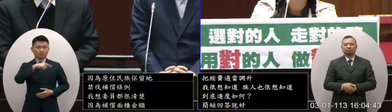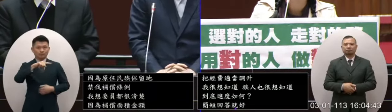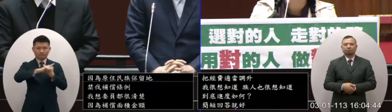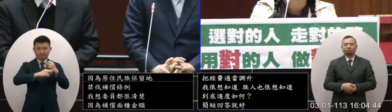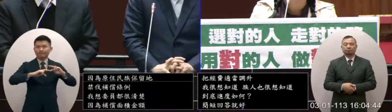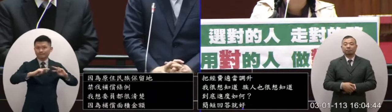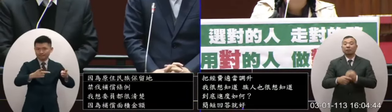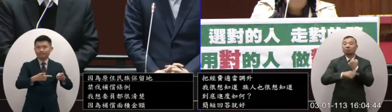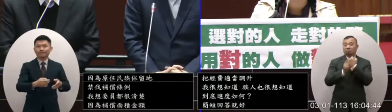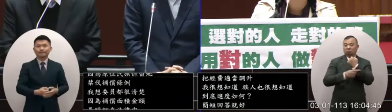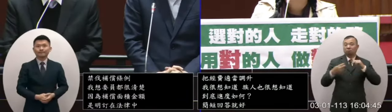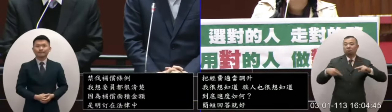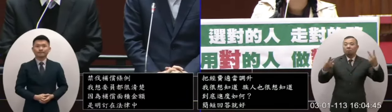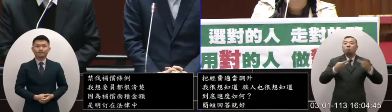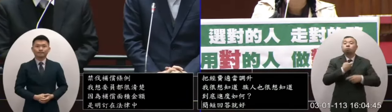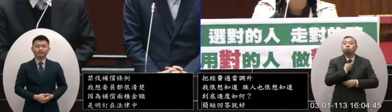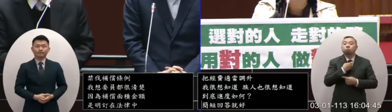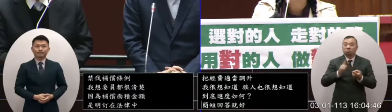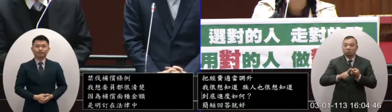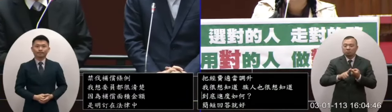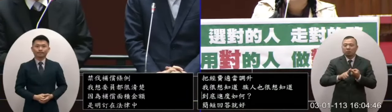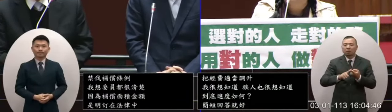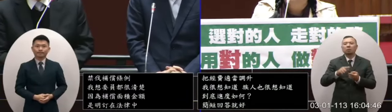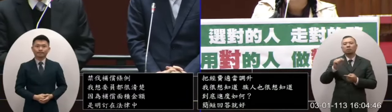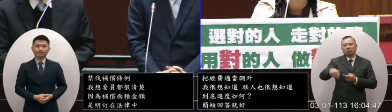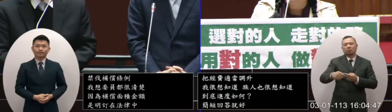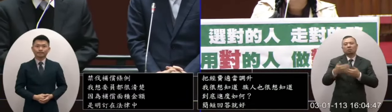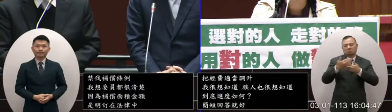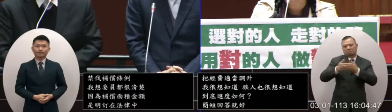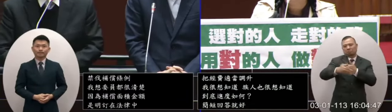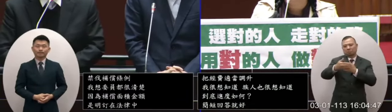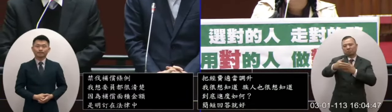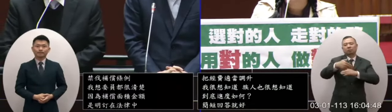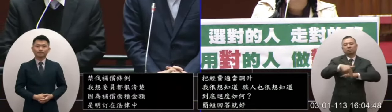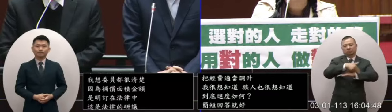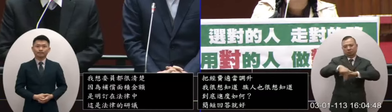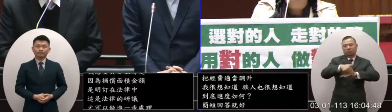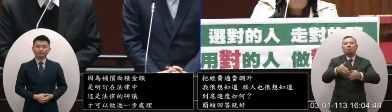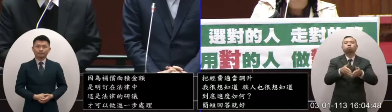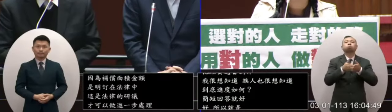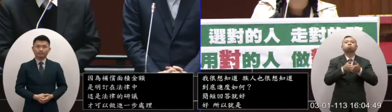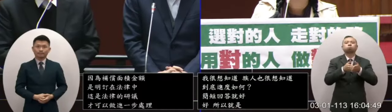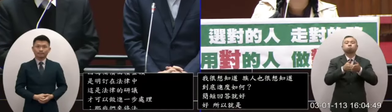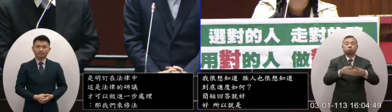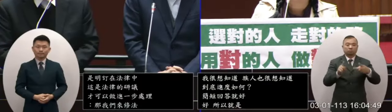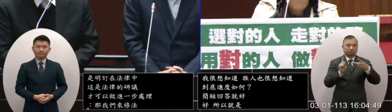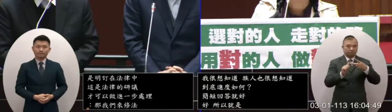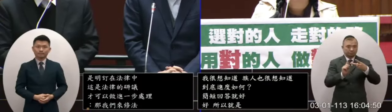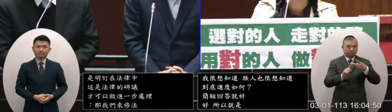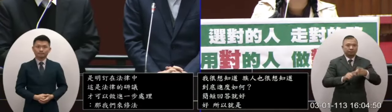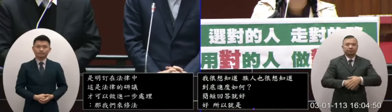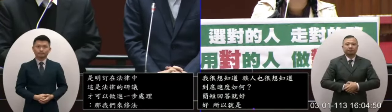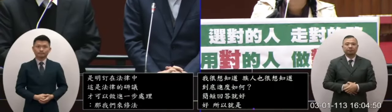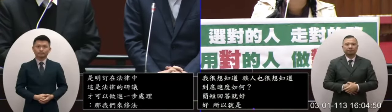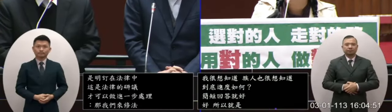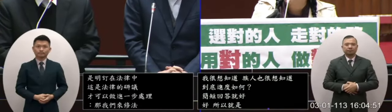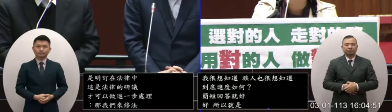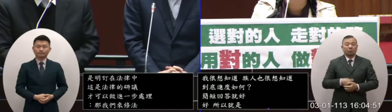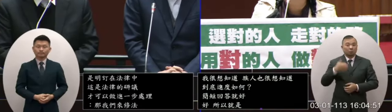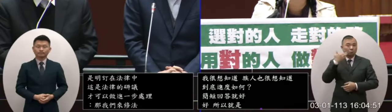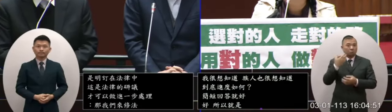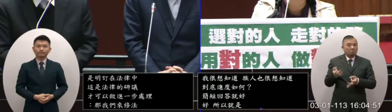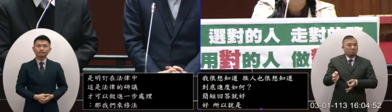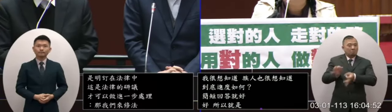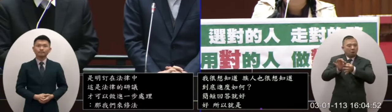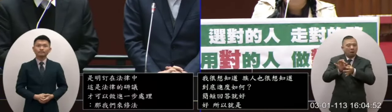法， 我们要修法嘛，所以修法要有进度嘛，哈。那第二个就是说，我们适当提高的时候会有